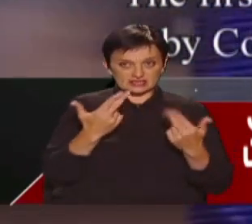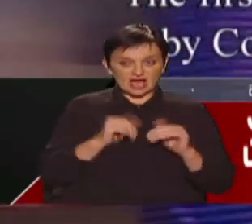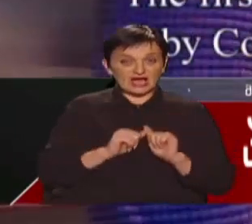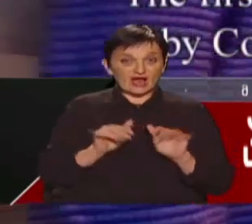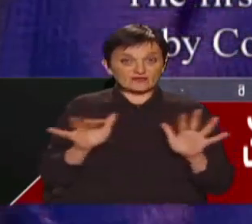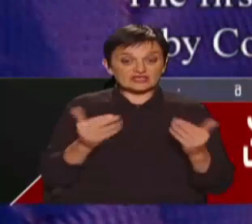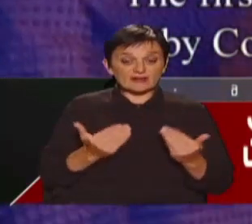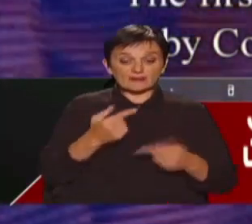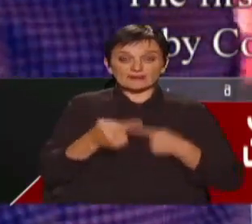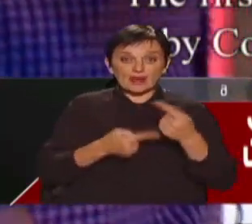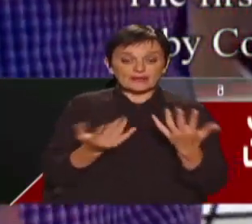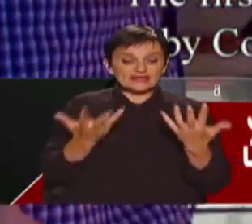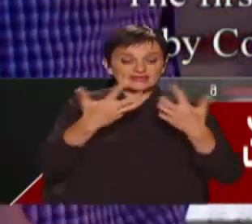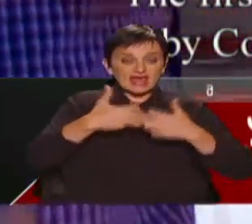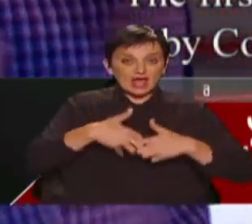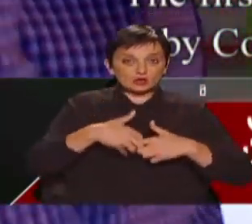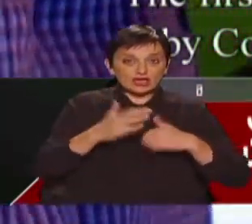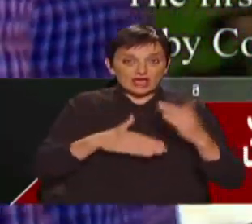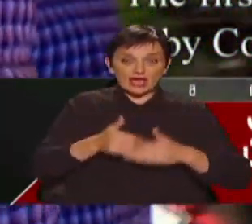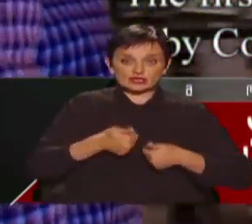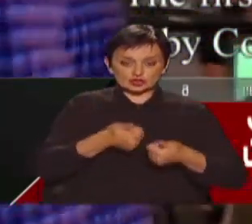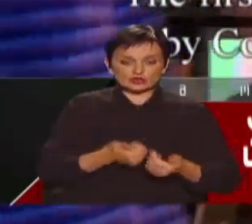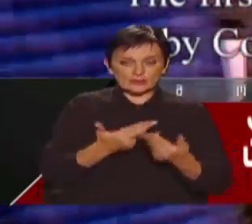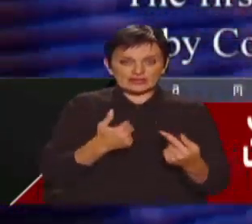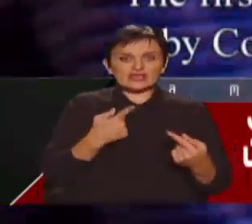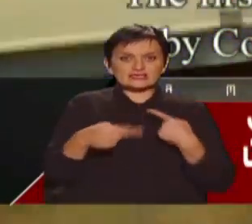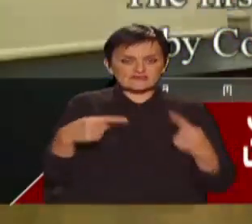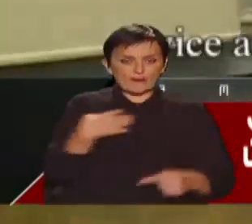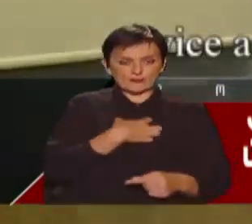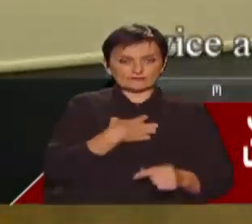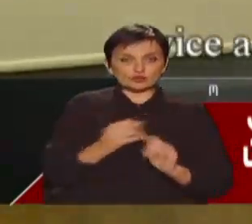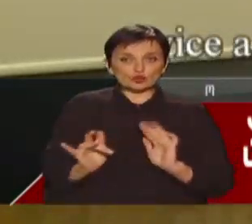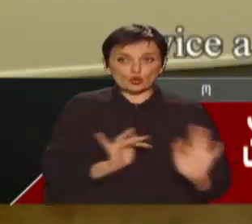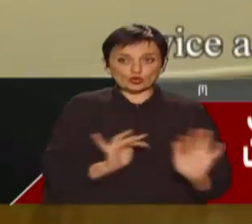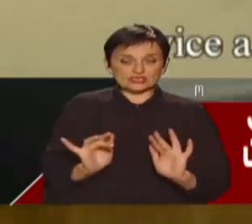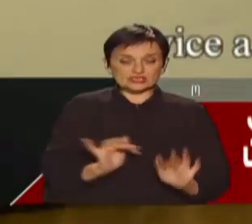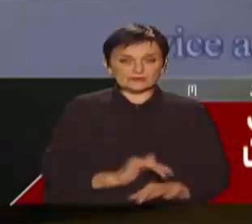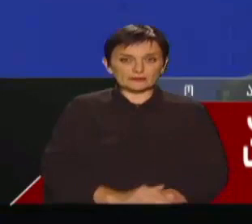გავრცელება, თანამედროვე ტექნოლოგიების დანერგვის ხელშეწყობა და ასევე სხვა მნიშვნელოვანი ღონისძიებები.